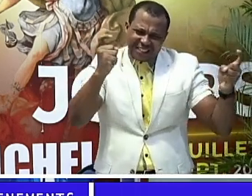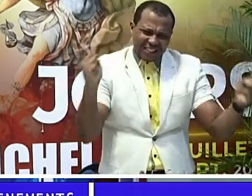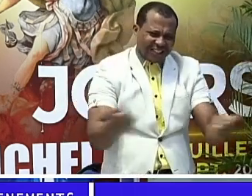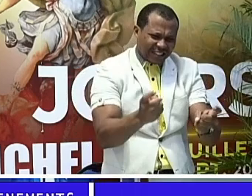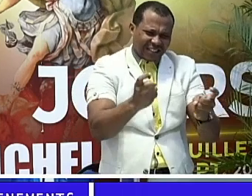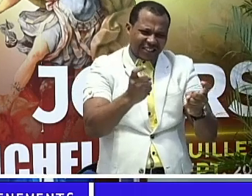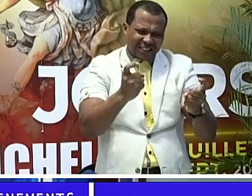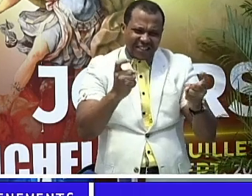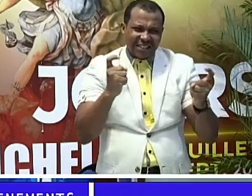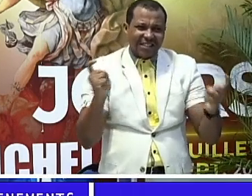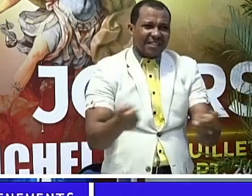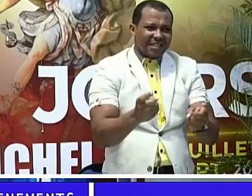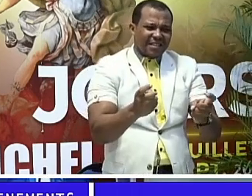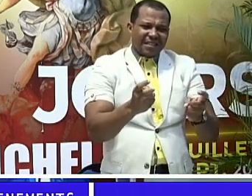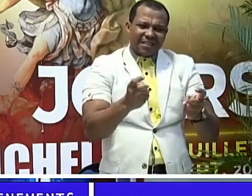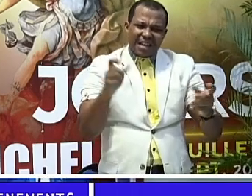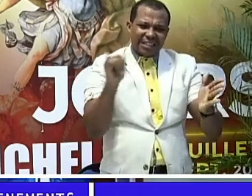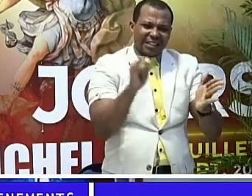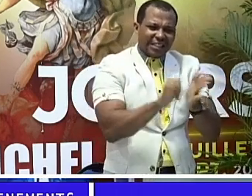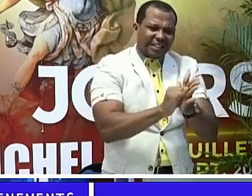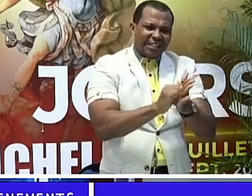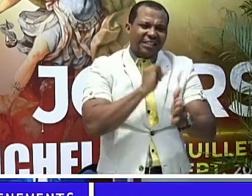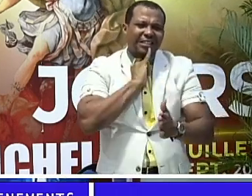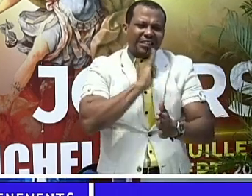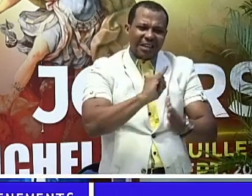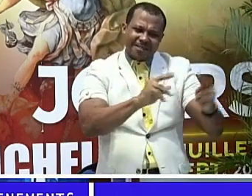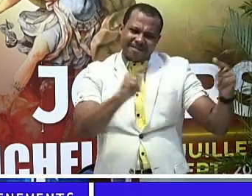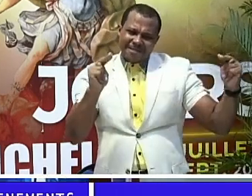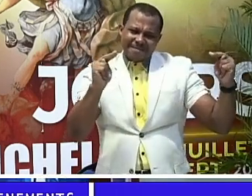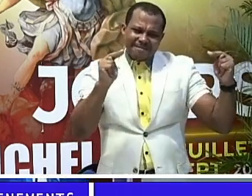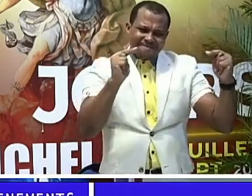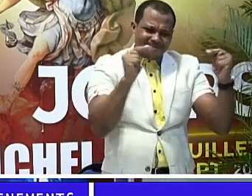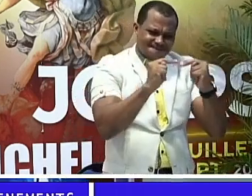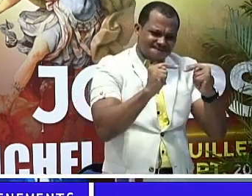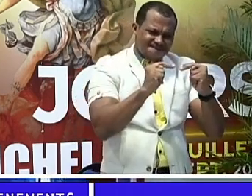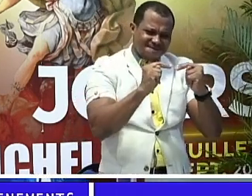C'est un niveau de